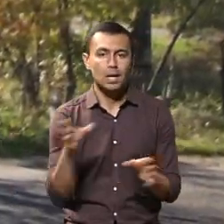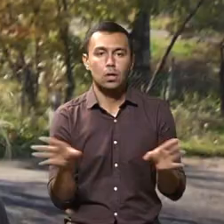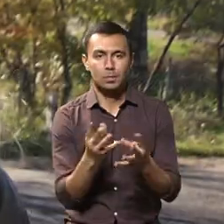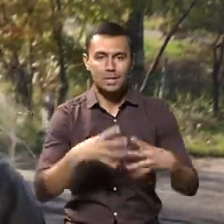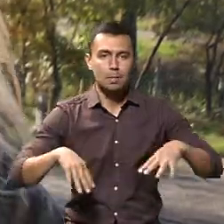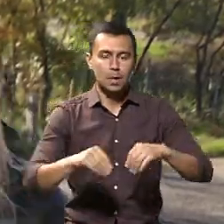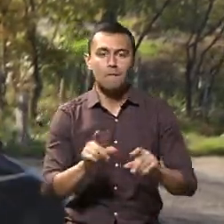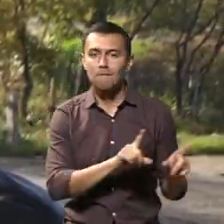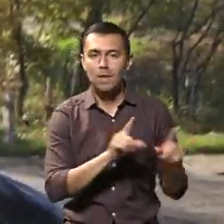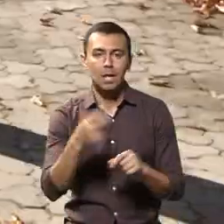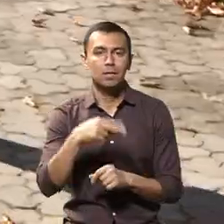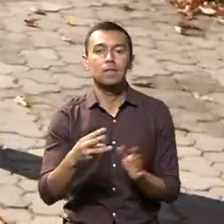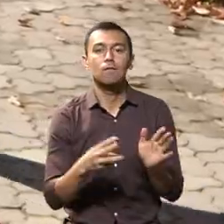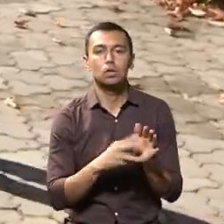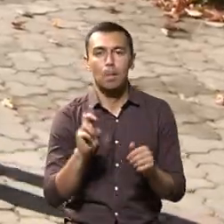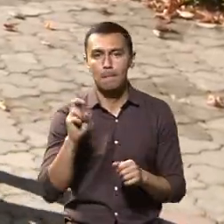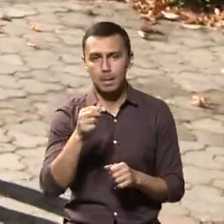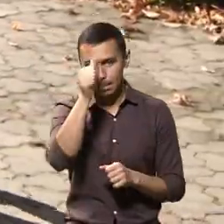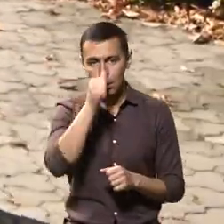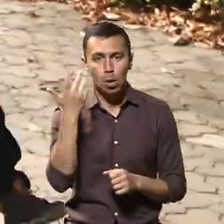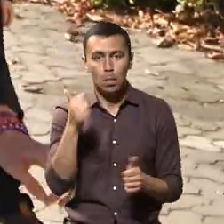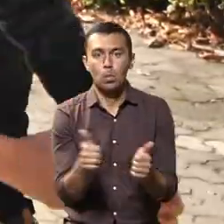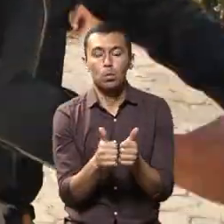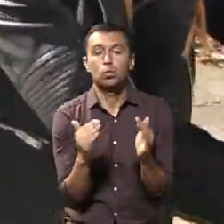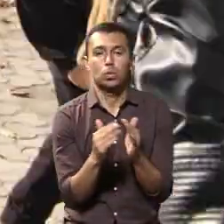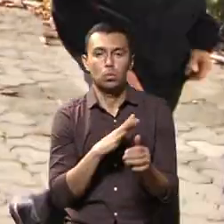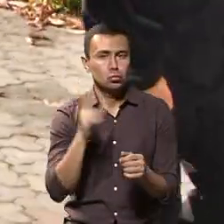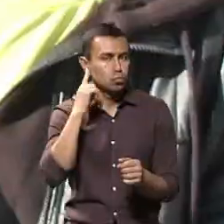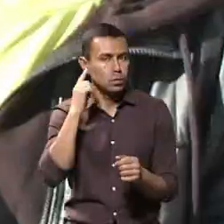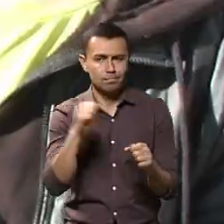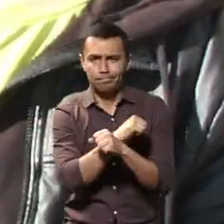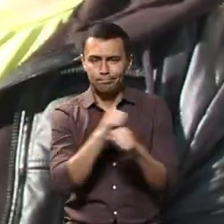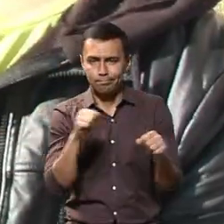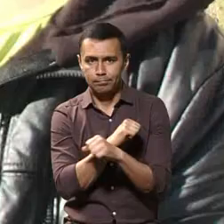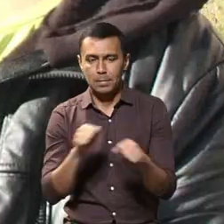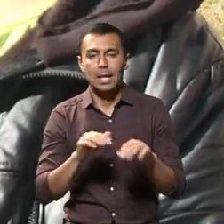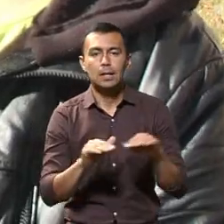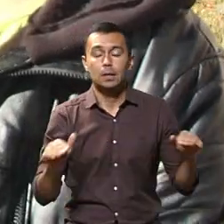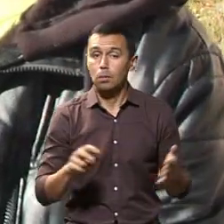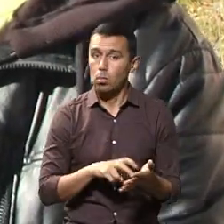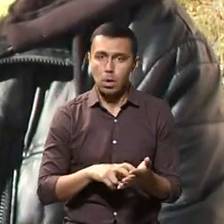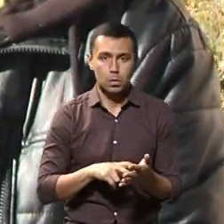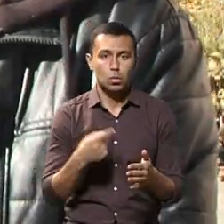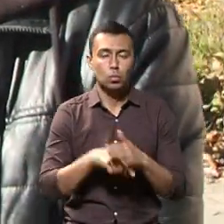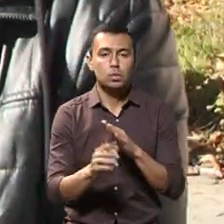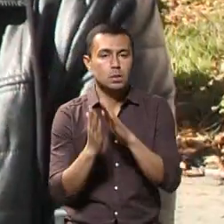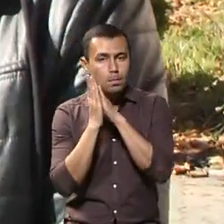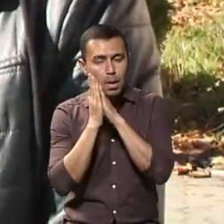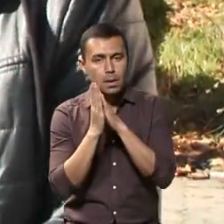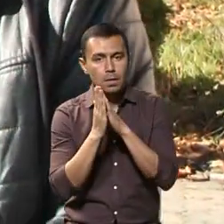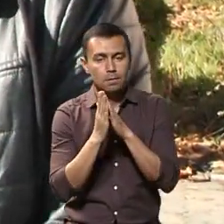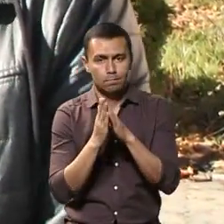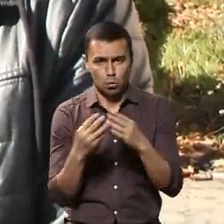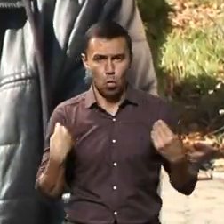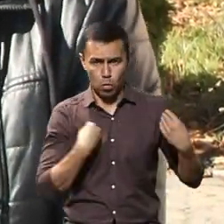із сім'єю виїхали 28 березня, коли поблизу будинку було чути вибухи. Діти боялися, бо спали в